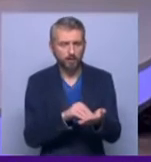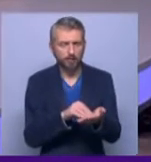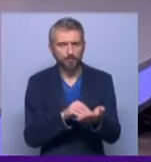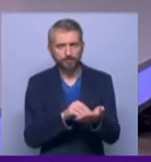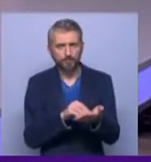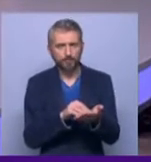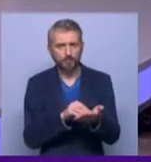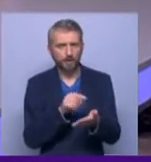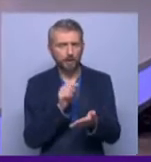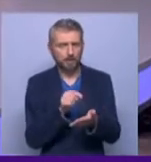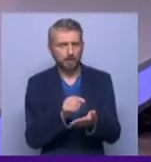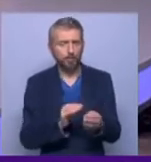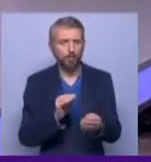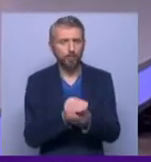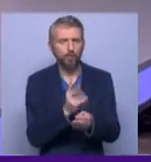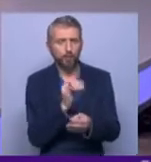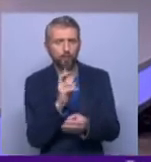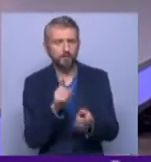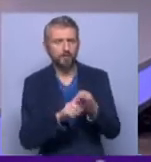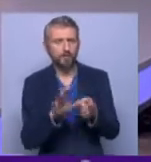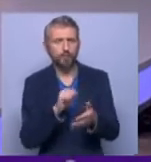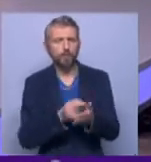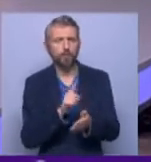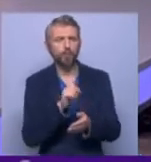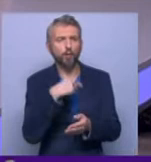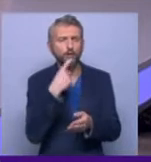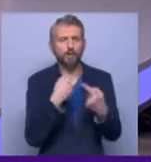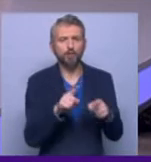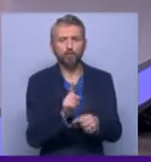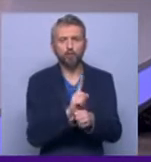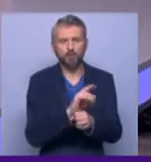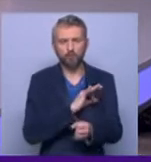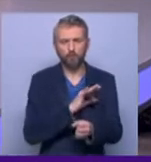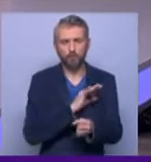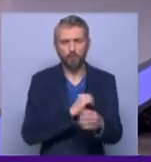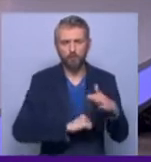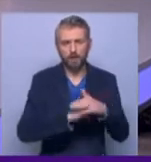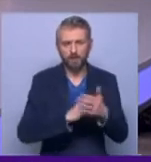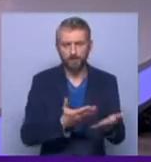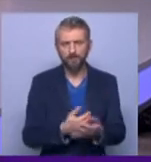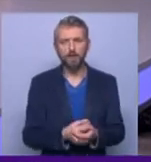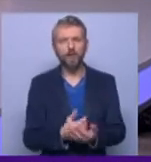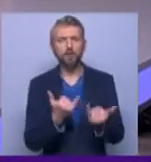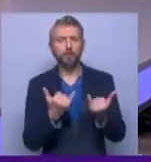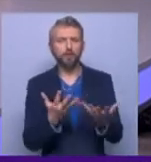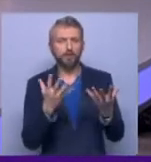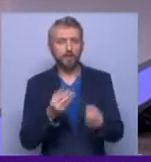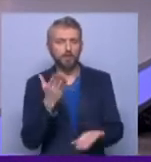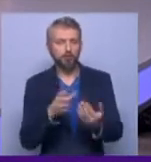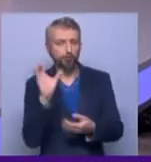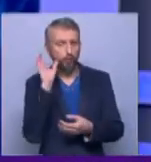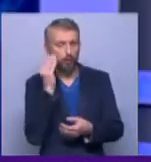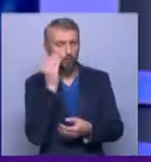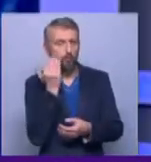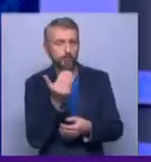цих от додаткових кубів, незалежно від того, що говорить там інша нормативно-правова база. Тому на сьогоднішній день, якщо слухати